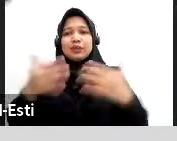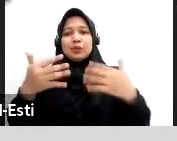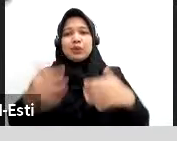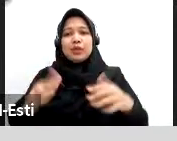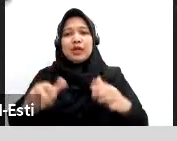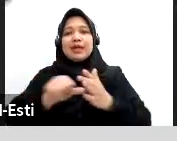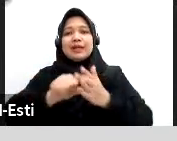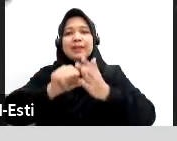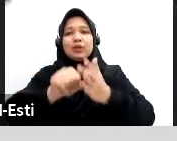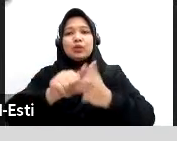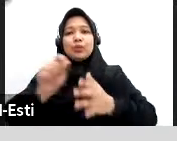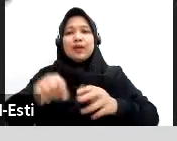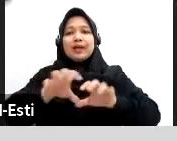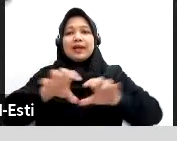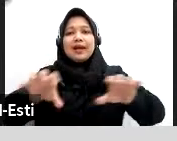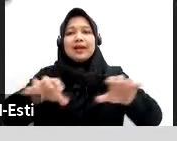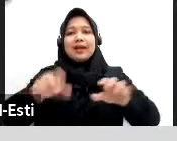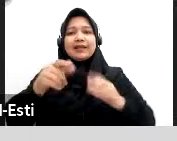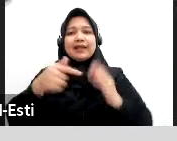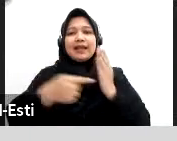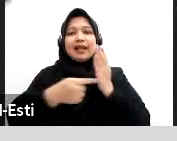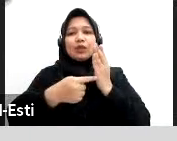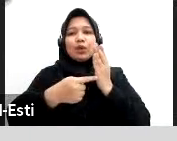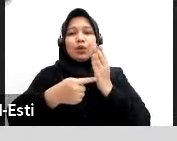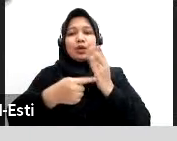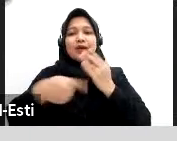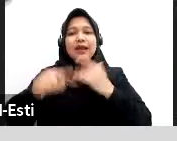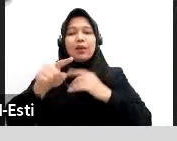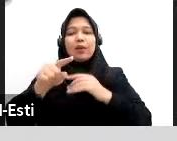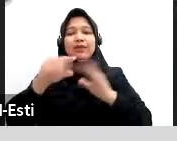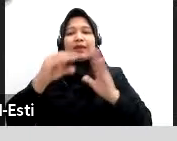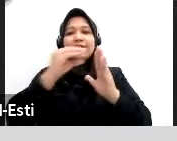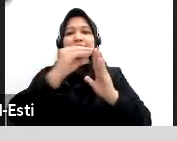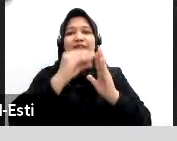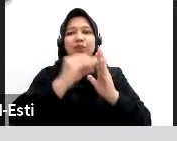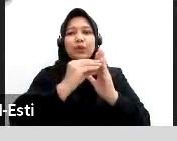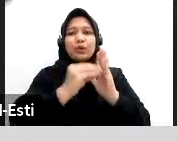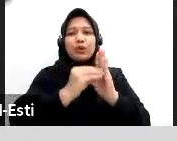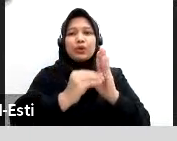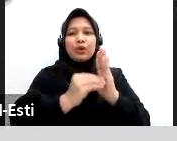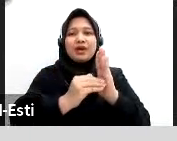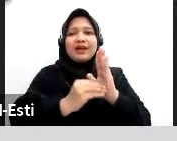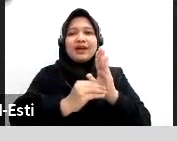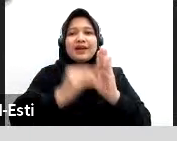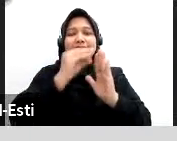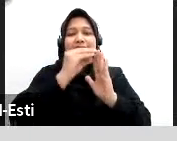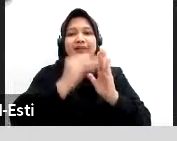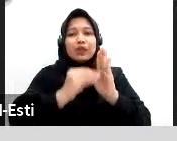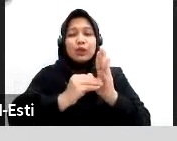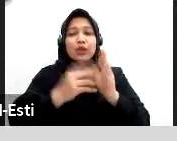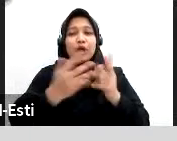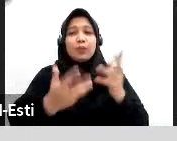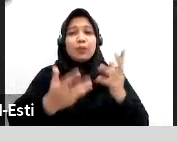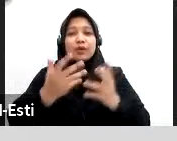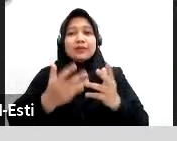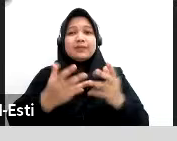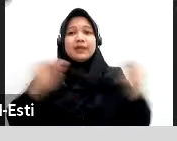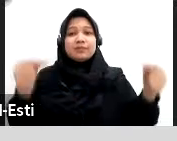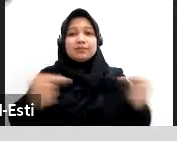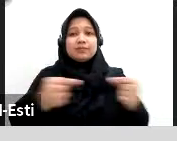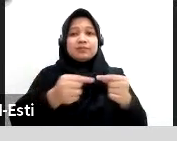sarana elektronik melalui fitur-fitur yang sifatnya bisa jadi sinkronus atau